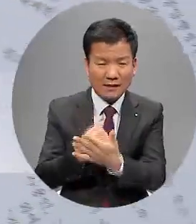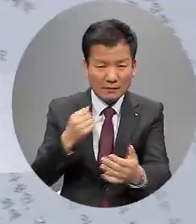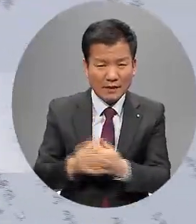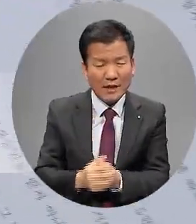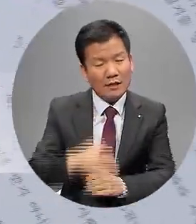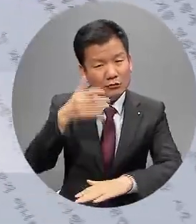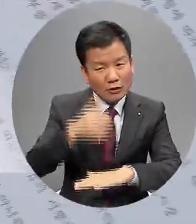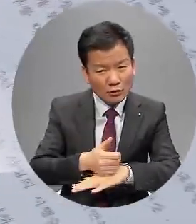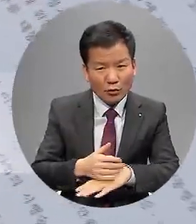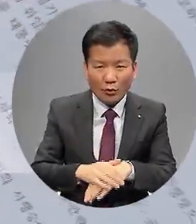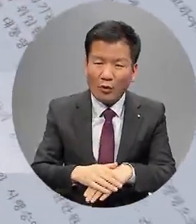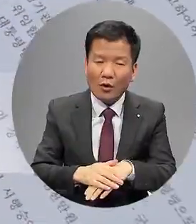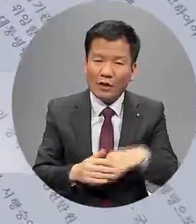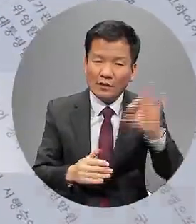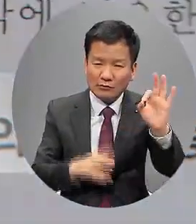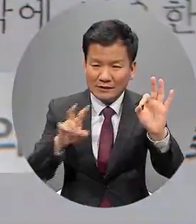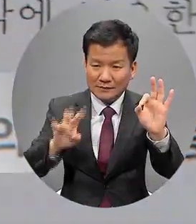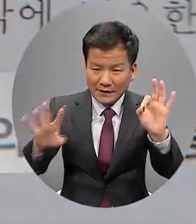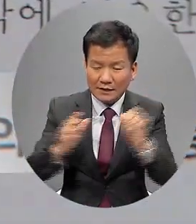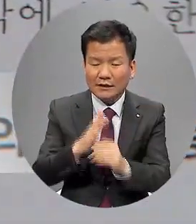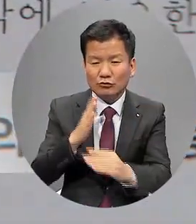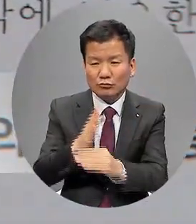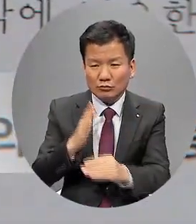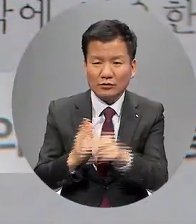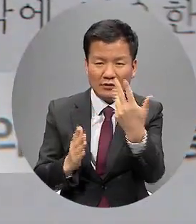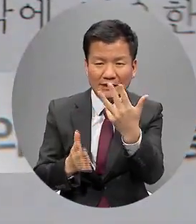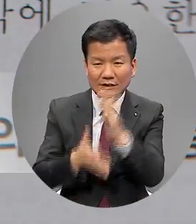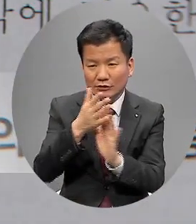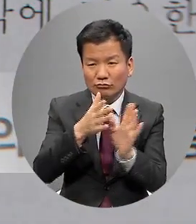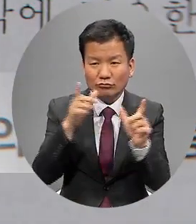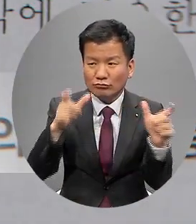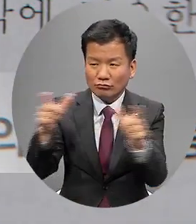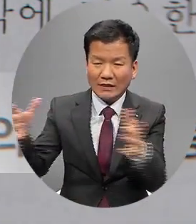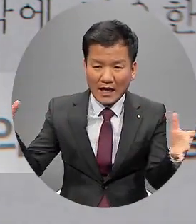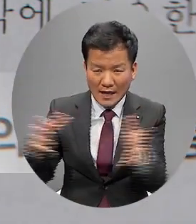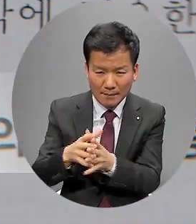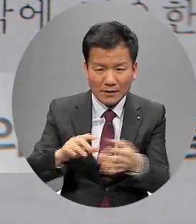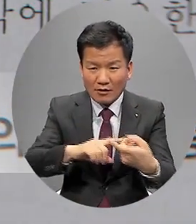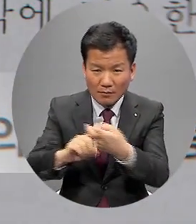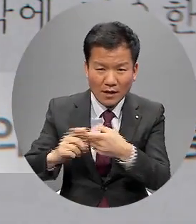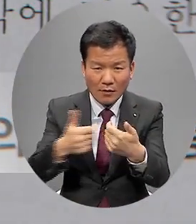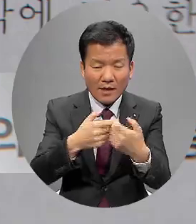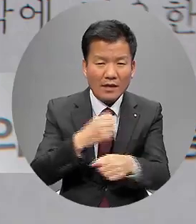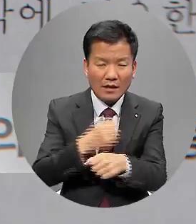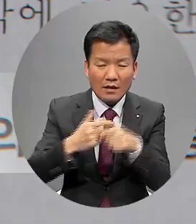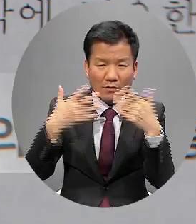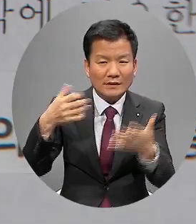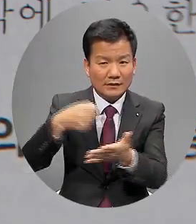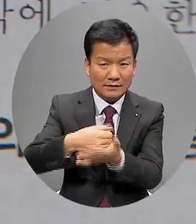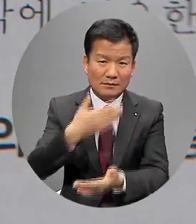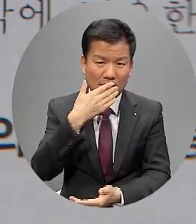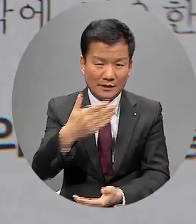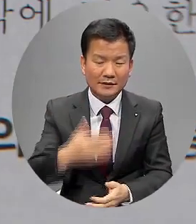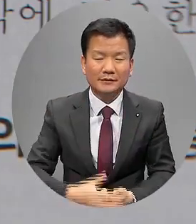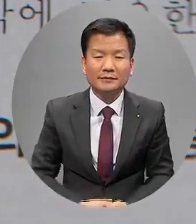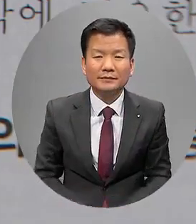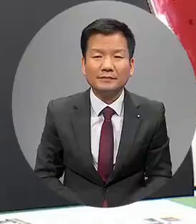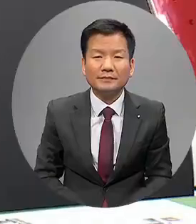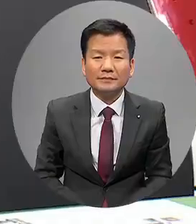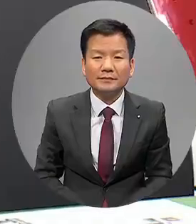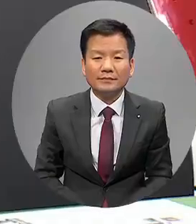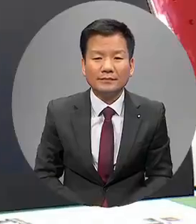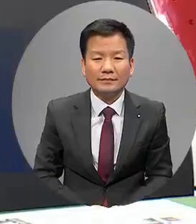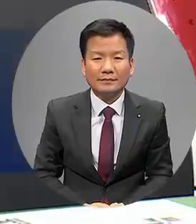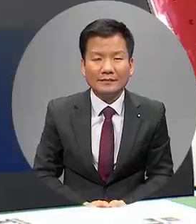최종화는 오는 24일 중부내륙 여덟개 시도가 모이는 첫 협의회를 음해 확정될 것으로 보입니다